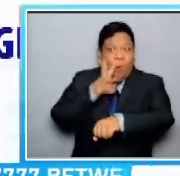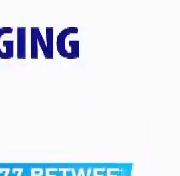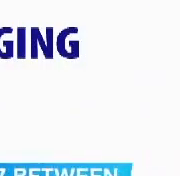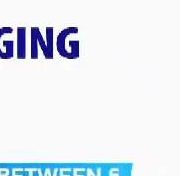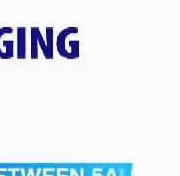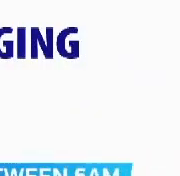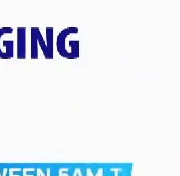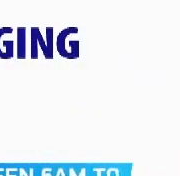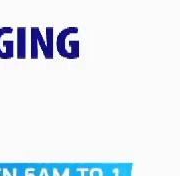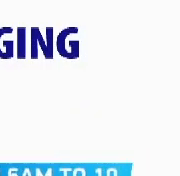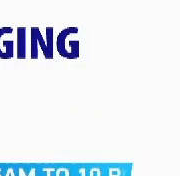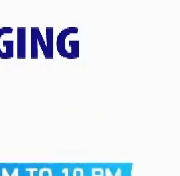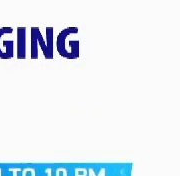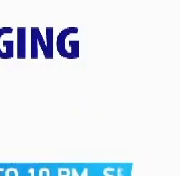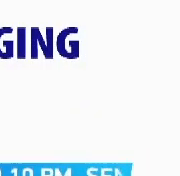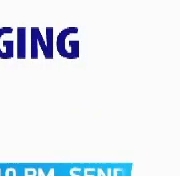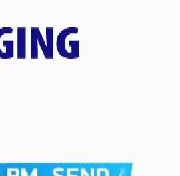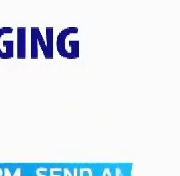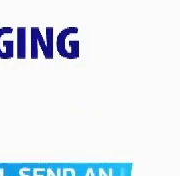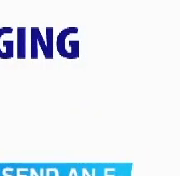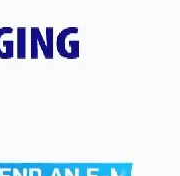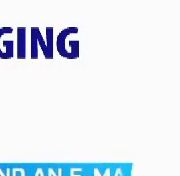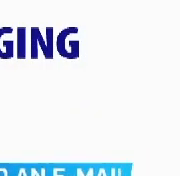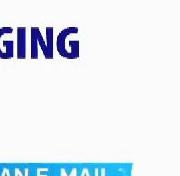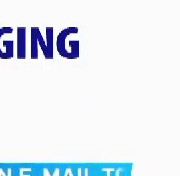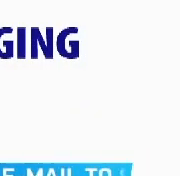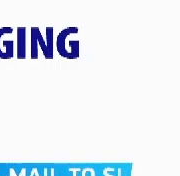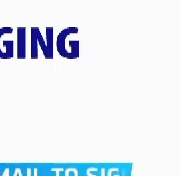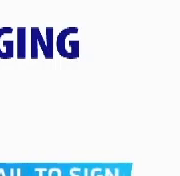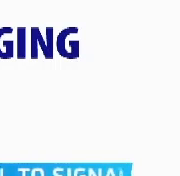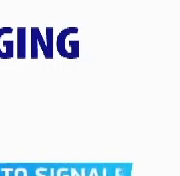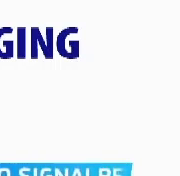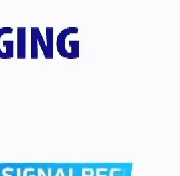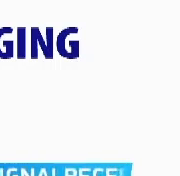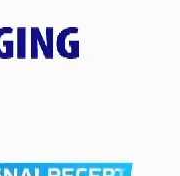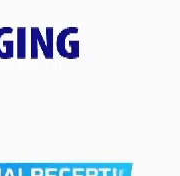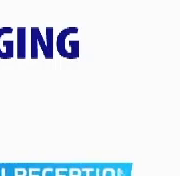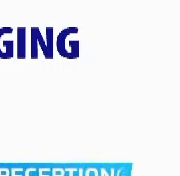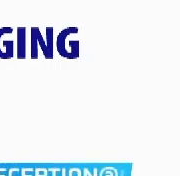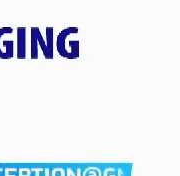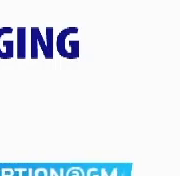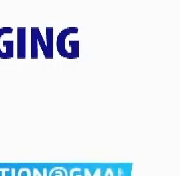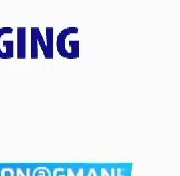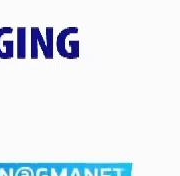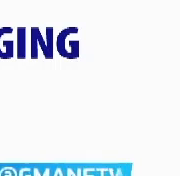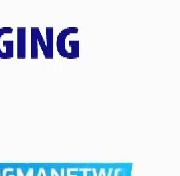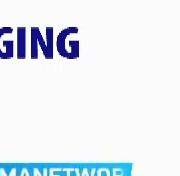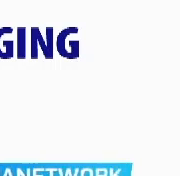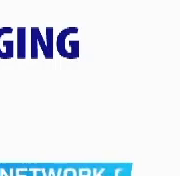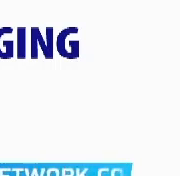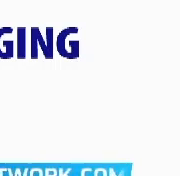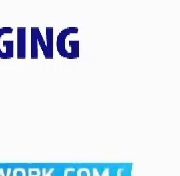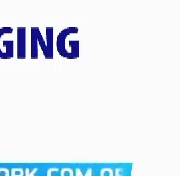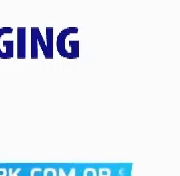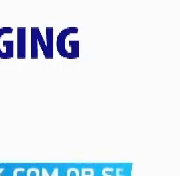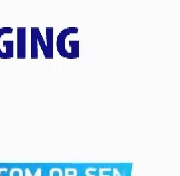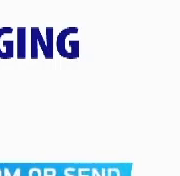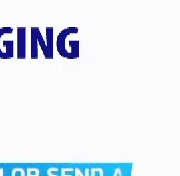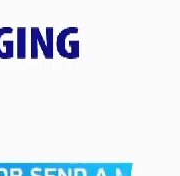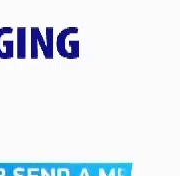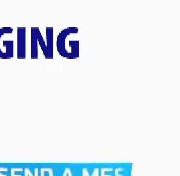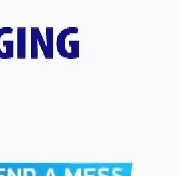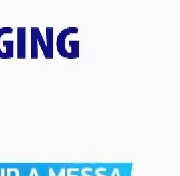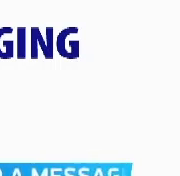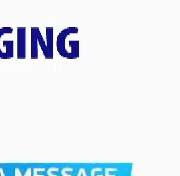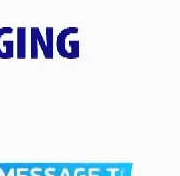lamok. Self-protection measures o magsuot po ng mahabang damit, maglagay ng insect repellent at gumamit